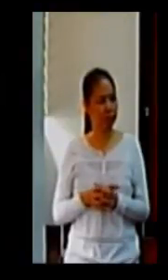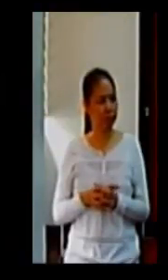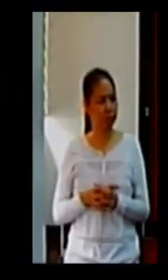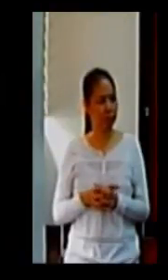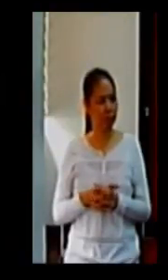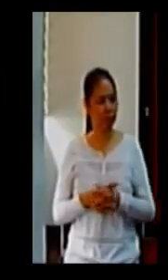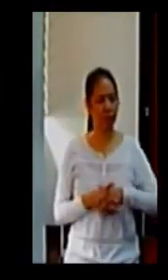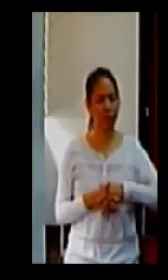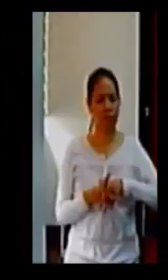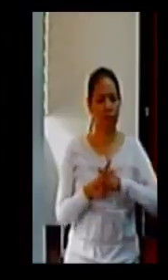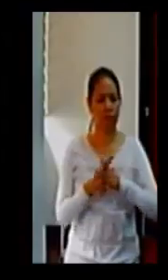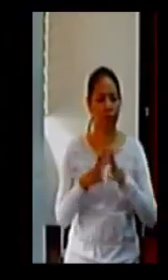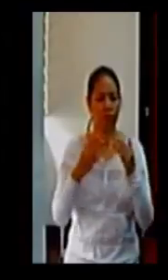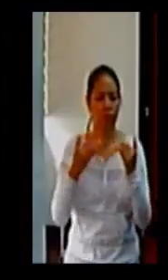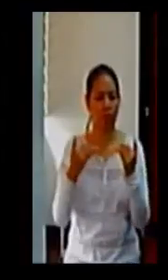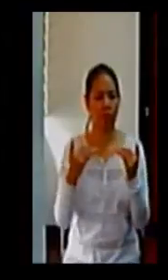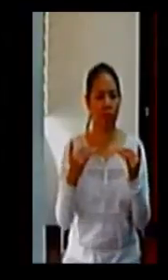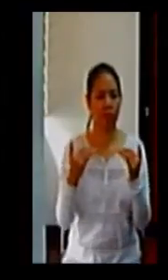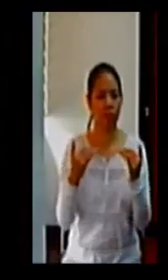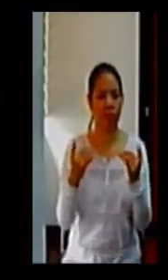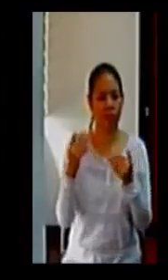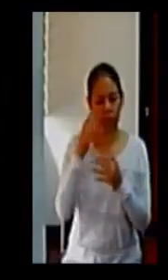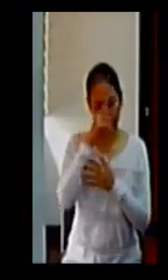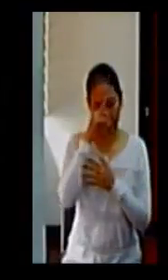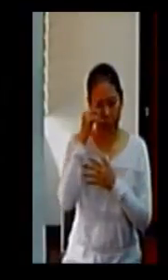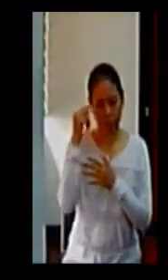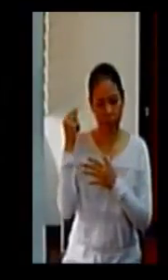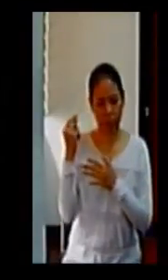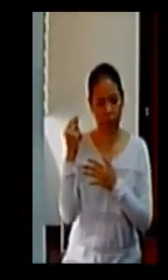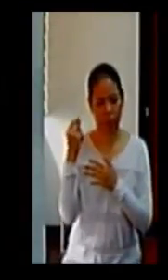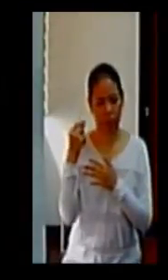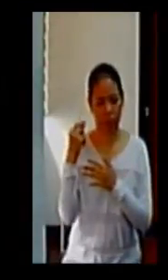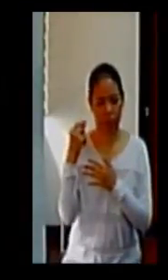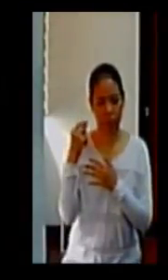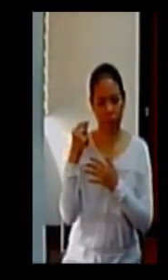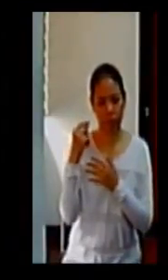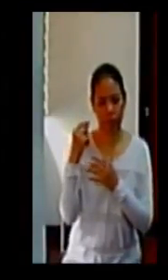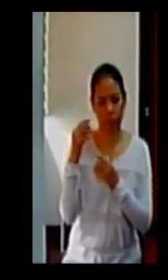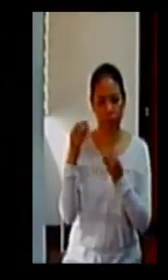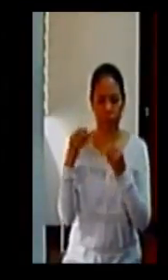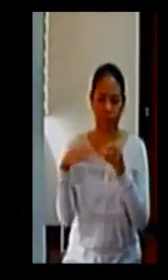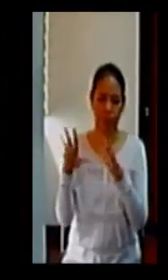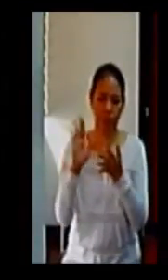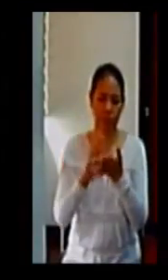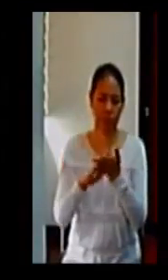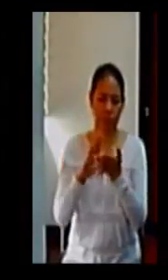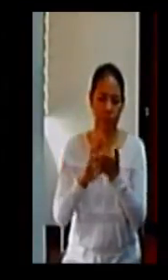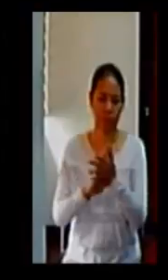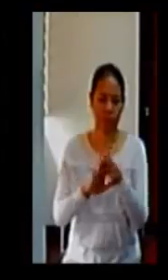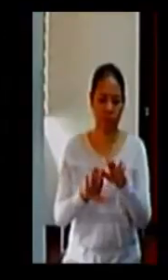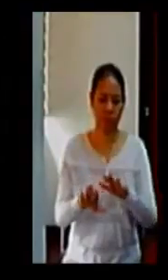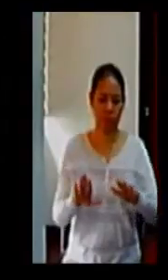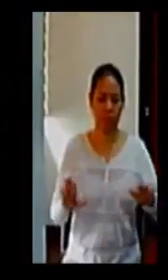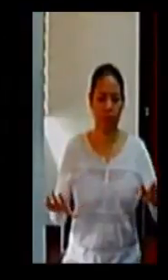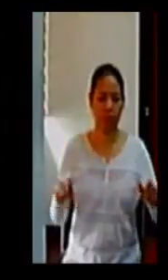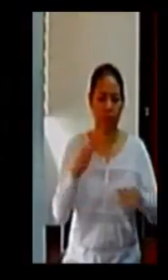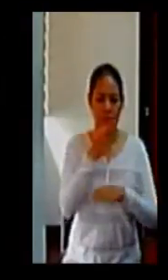Mama, ngayon po, dahil nakapag-aral na karamihan sa mga anak ng mga